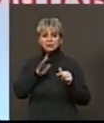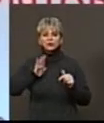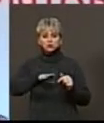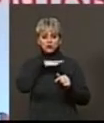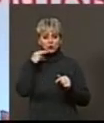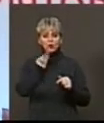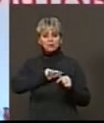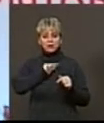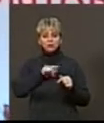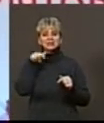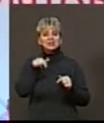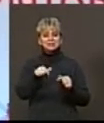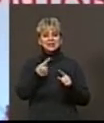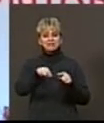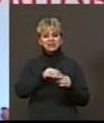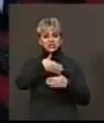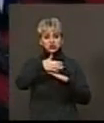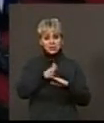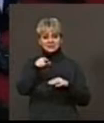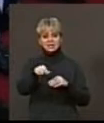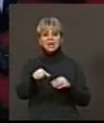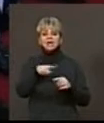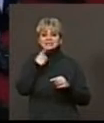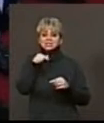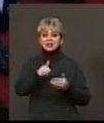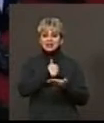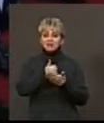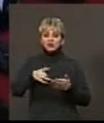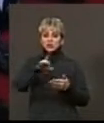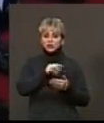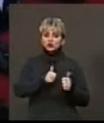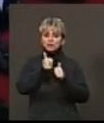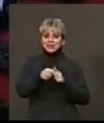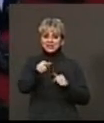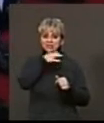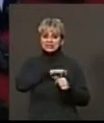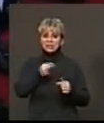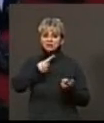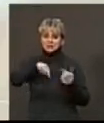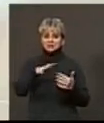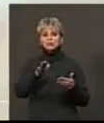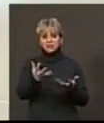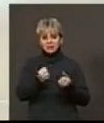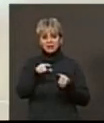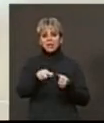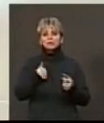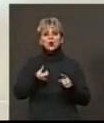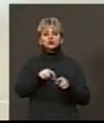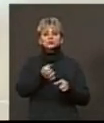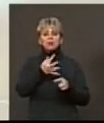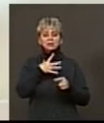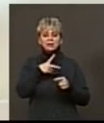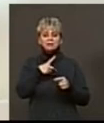много поработать именно в этой части. Озвученные главой региона приоритеты бизнес одобрил. Мне очень